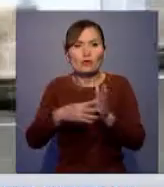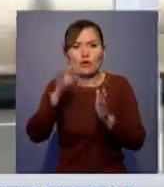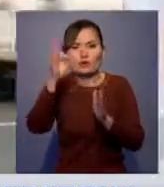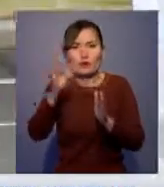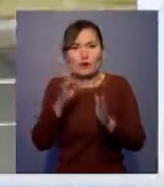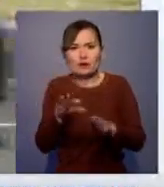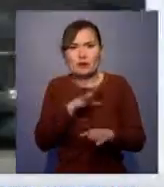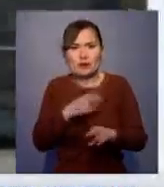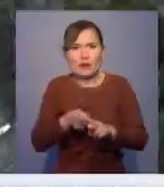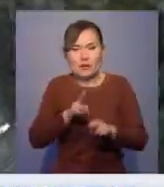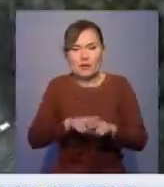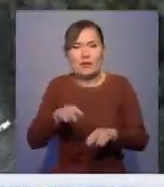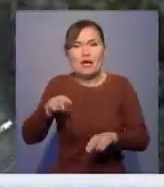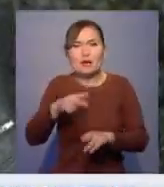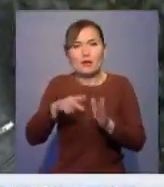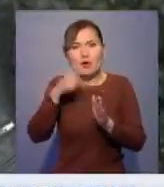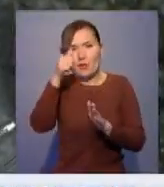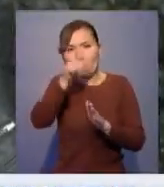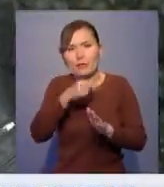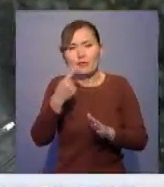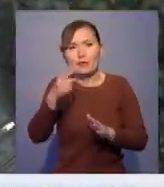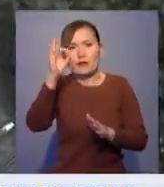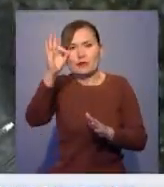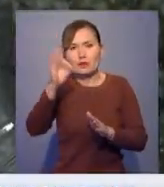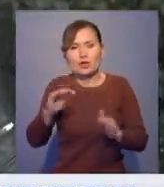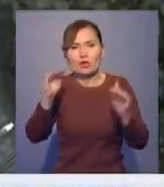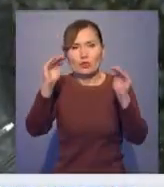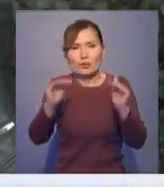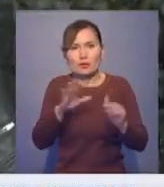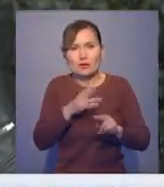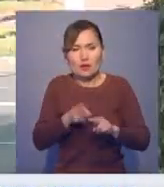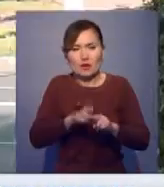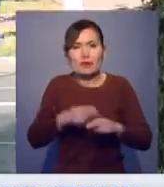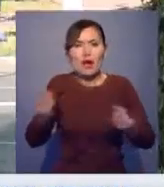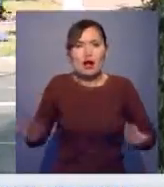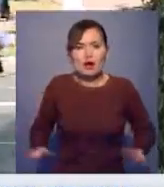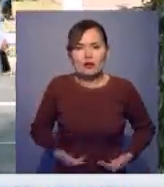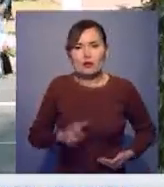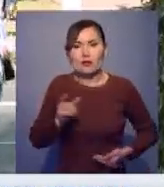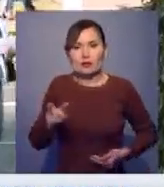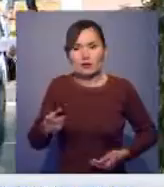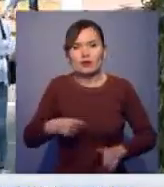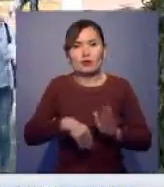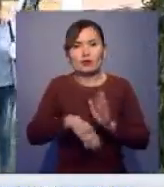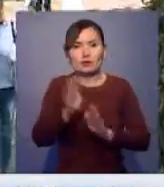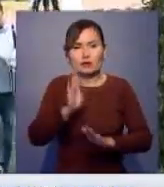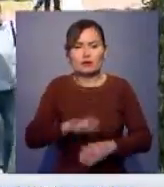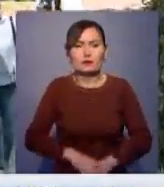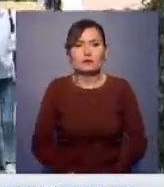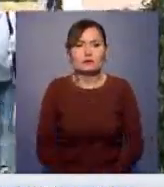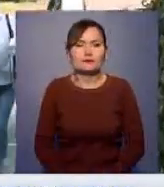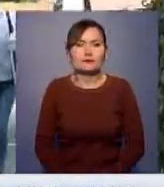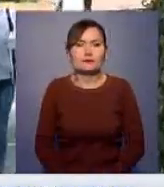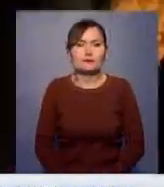0,9% болған. Жыл басынан бері бұл көрсеткіш тағы 1%-ке төмендеген. Яғни жағдай тұрақты.